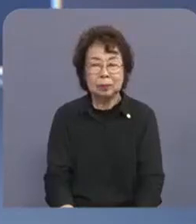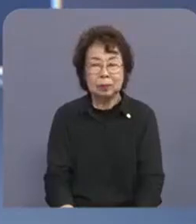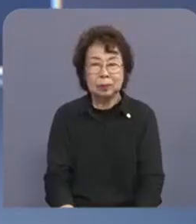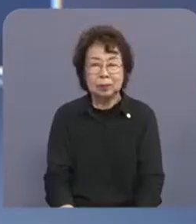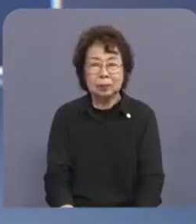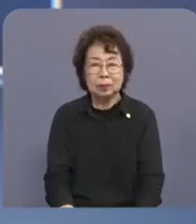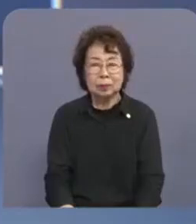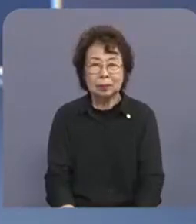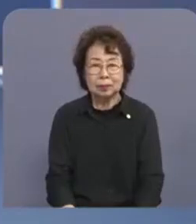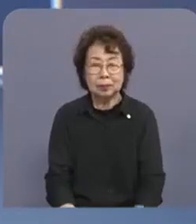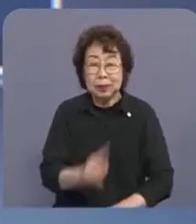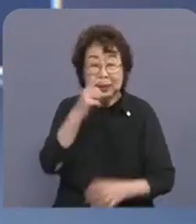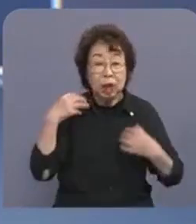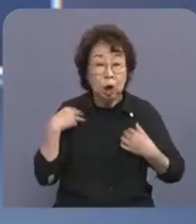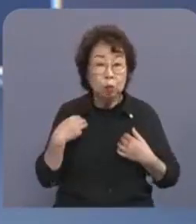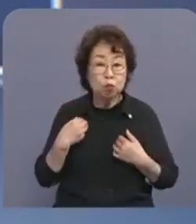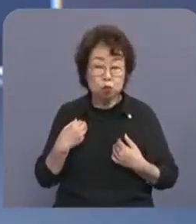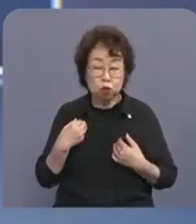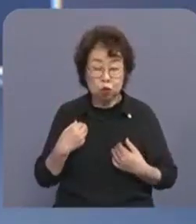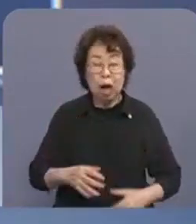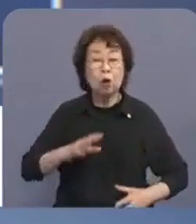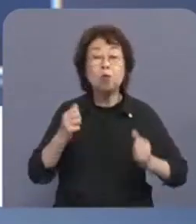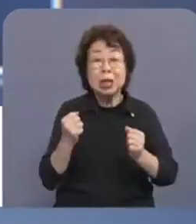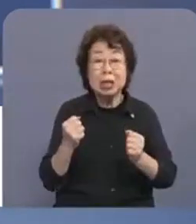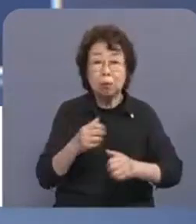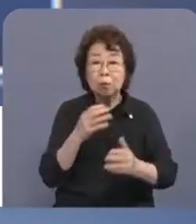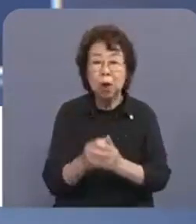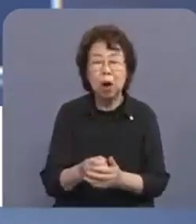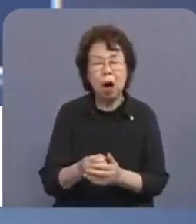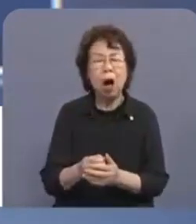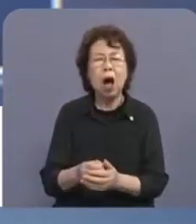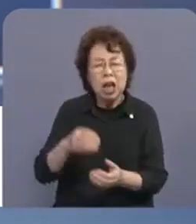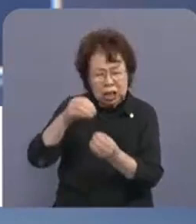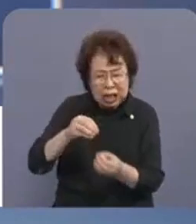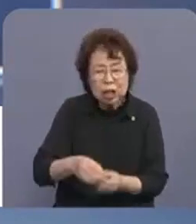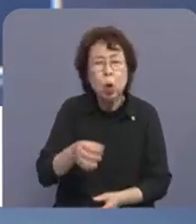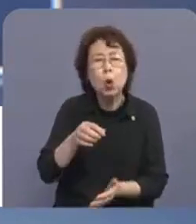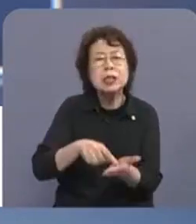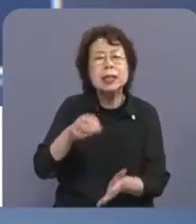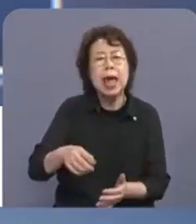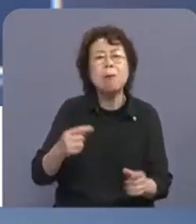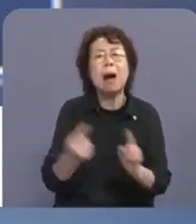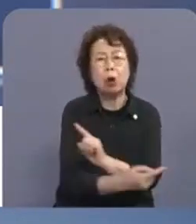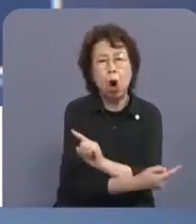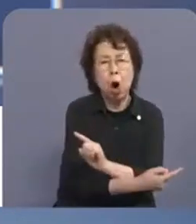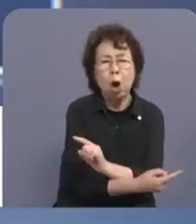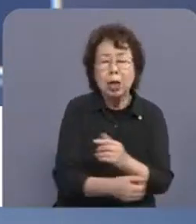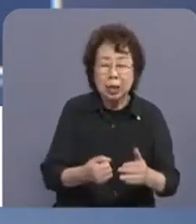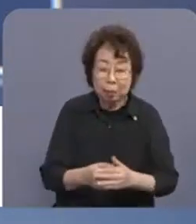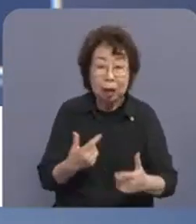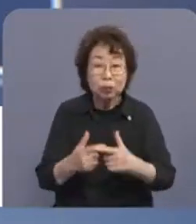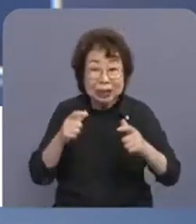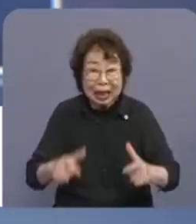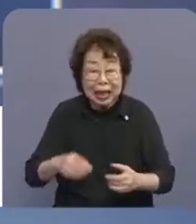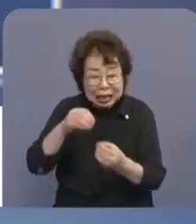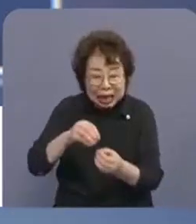다음 소식입니다. 정부와 여당이 최근 상속세 개편 추진을 밝힌 가운데 부산 상공계가